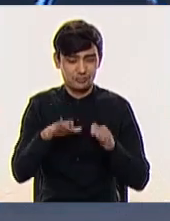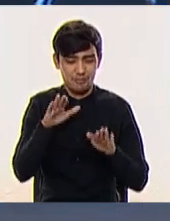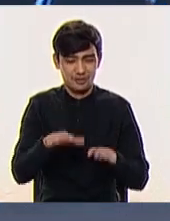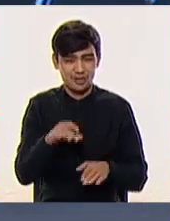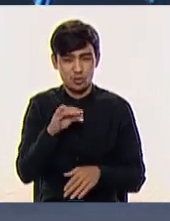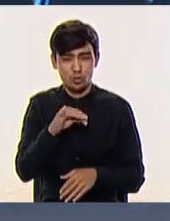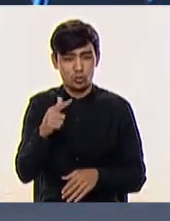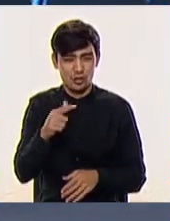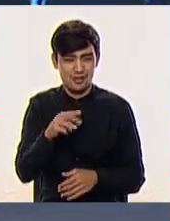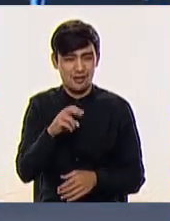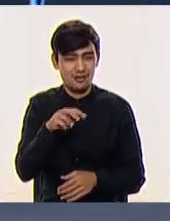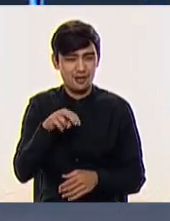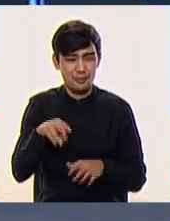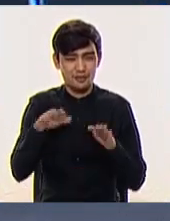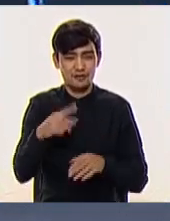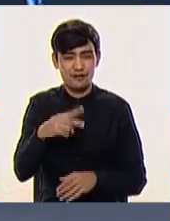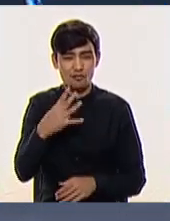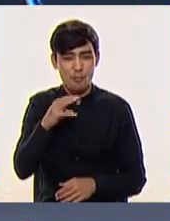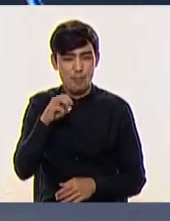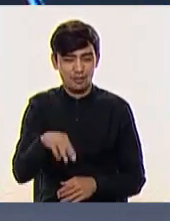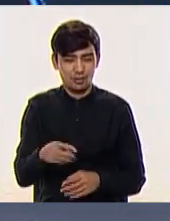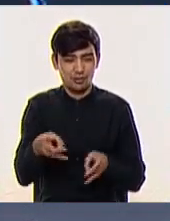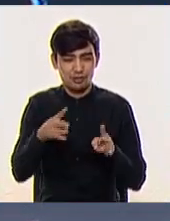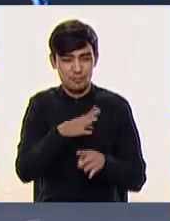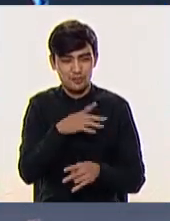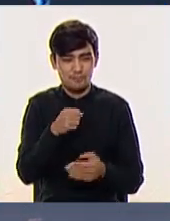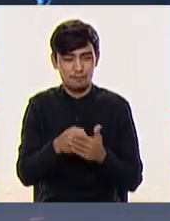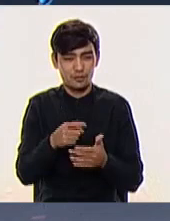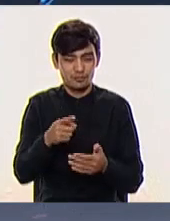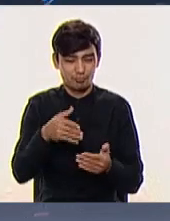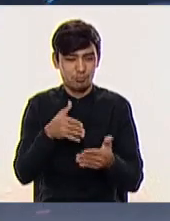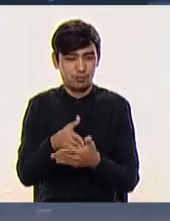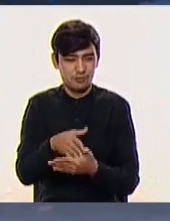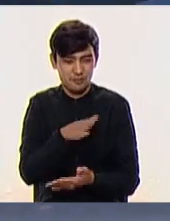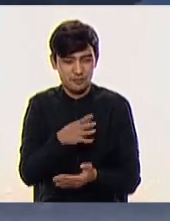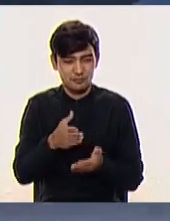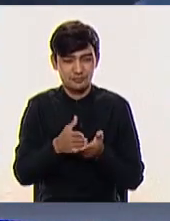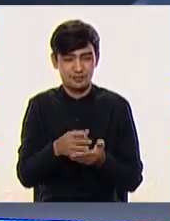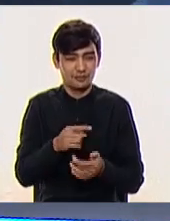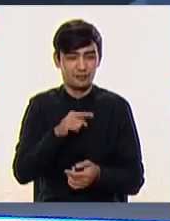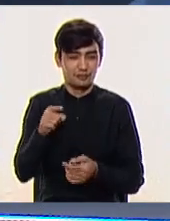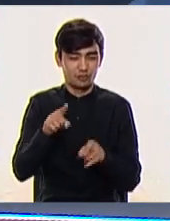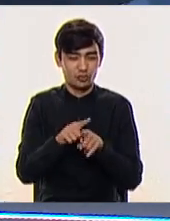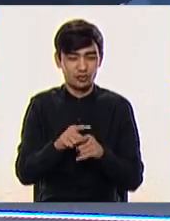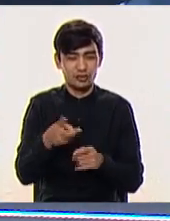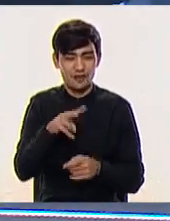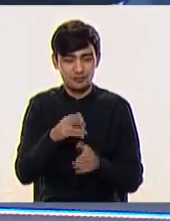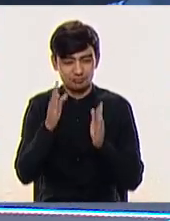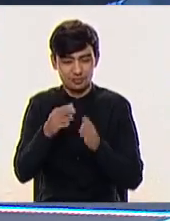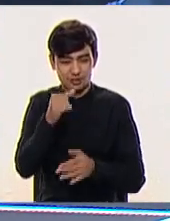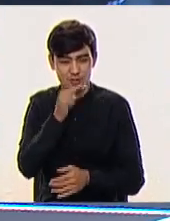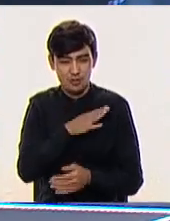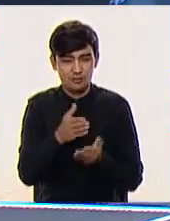южной части Суэцкого канала 24 марта. В результате был заблокирован проезд в обе стороны. Сотни других судов, в том